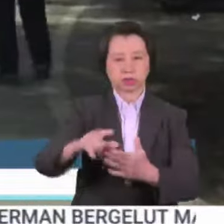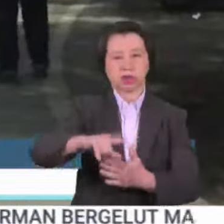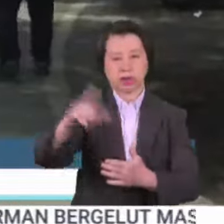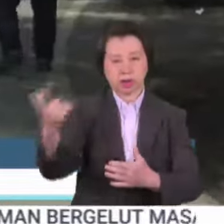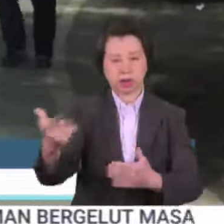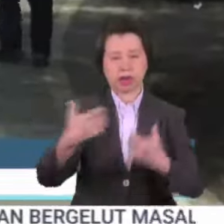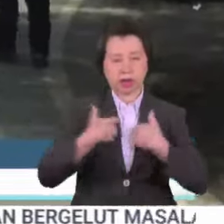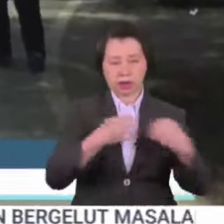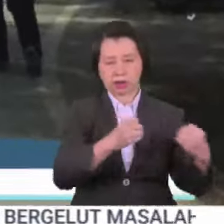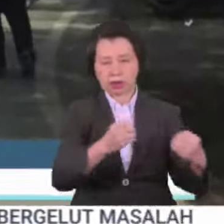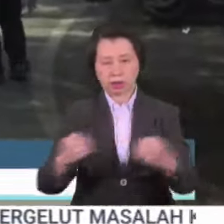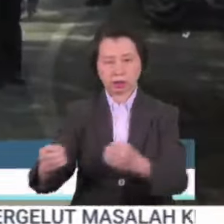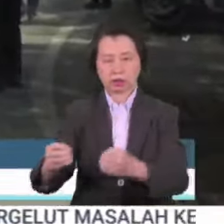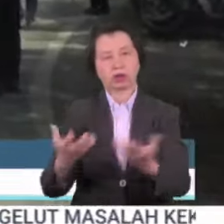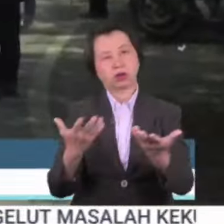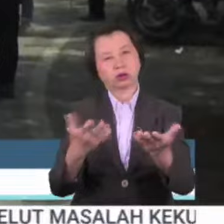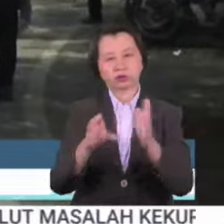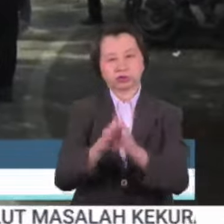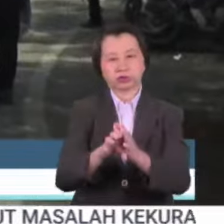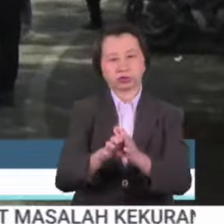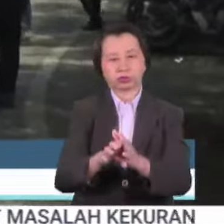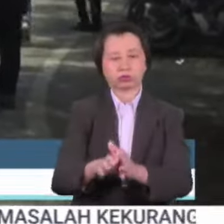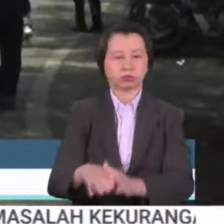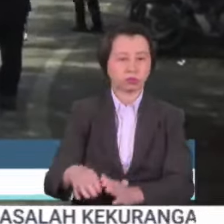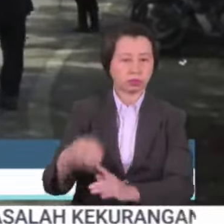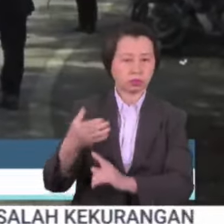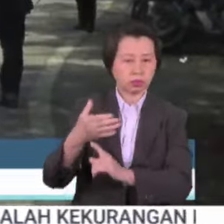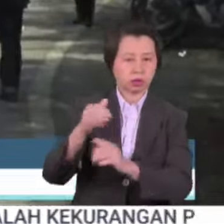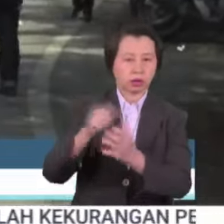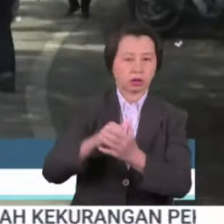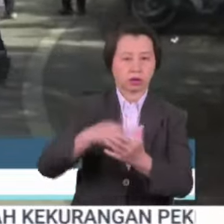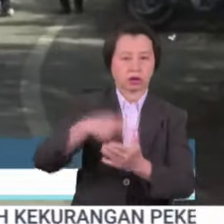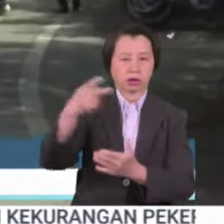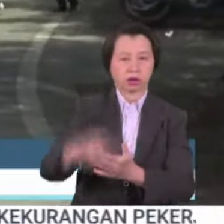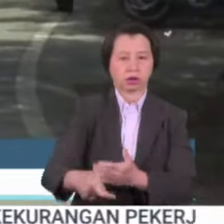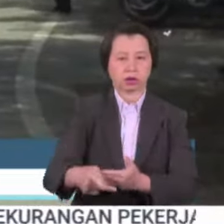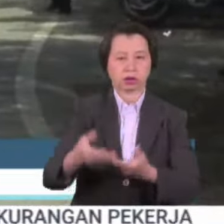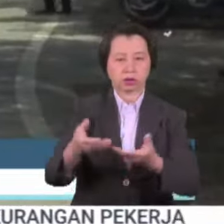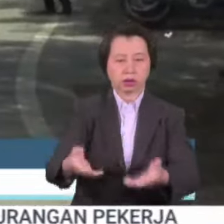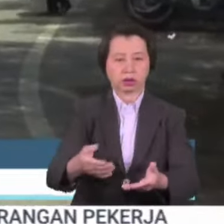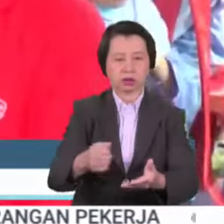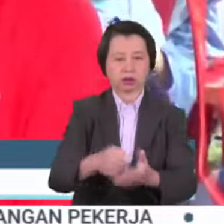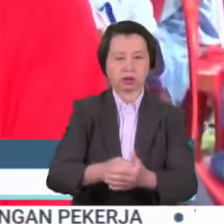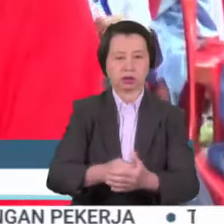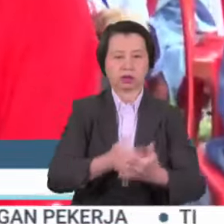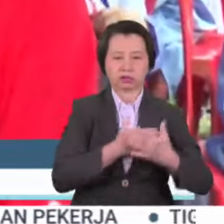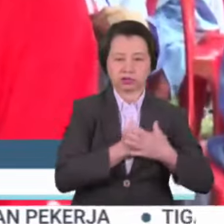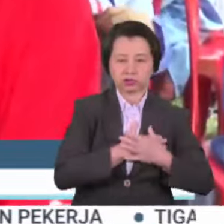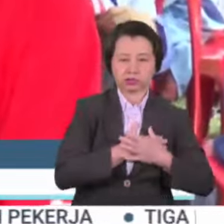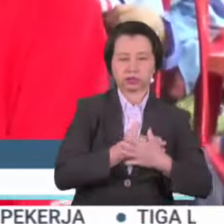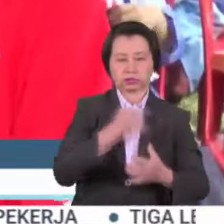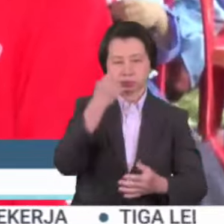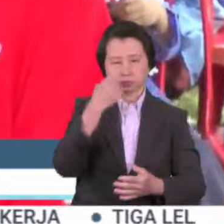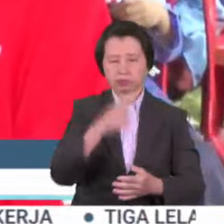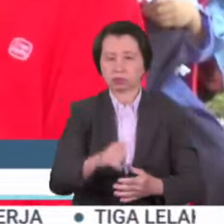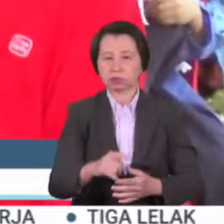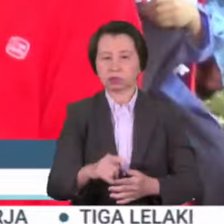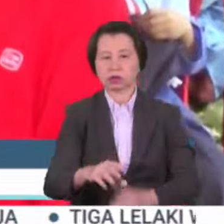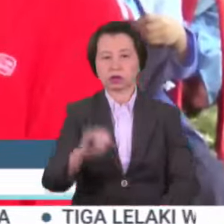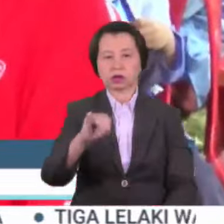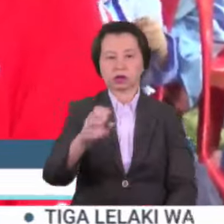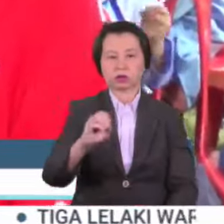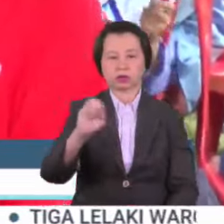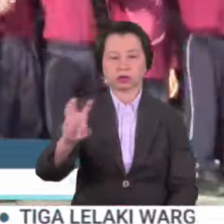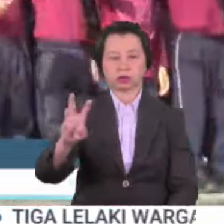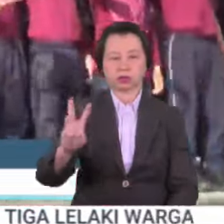turut dianjurkan adalah Semarak Gemilang, program Jalinan Insan Wahana Aspirasi Jiwa serta Info on Wheels